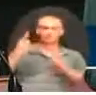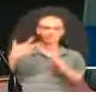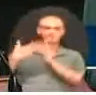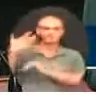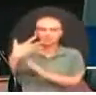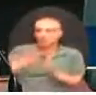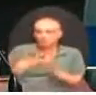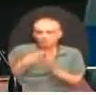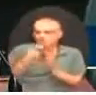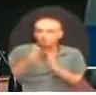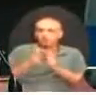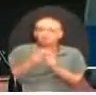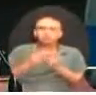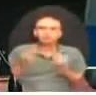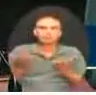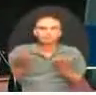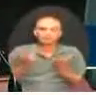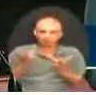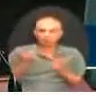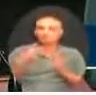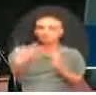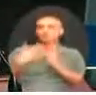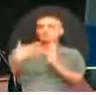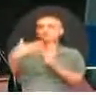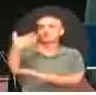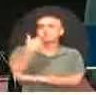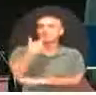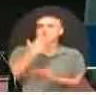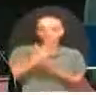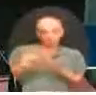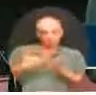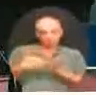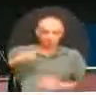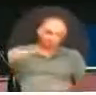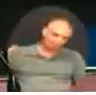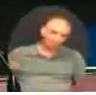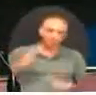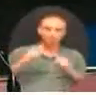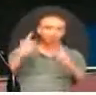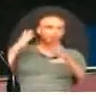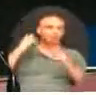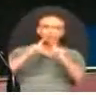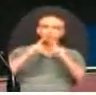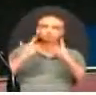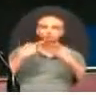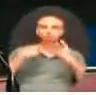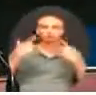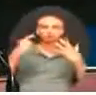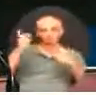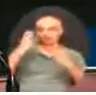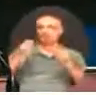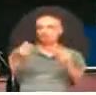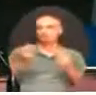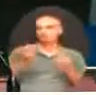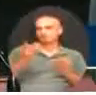ממנו לבדוק את סוגיית הכרטיסים. מבקר המדינה ענה לו שהוא כבר בודק את כל אירועי שנות ה-70, שיש שם המון עניינים לבדיקה,